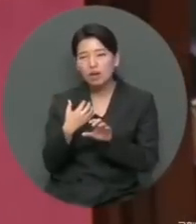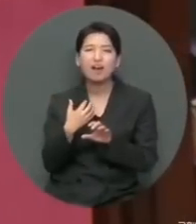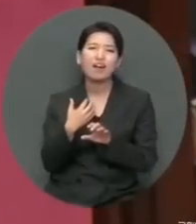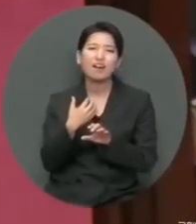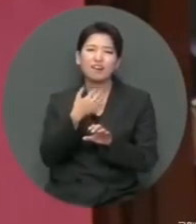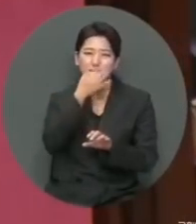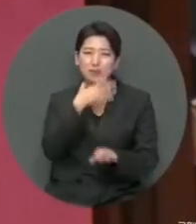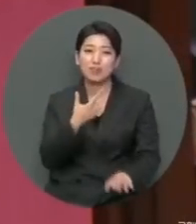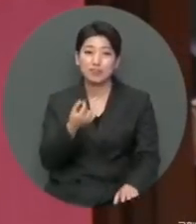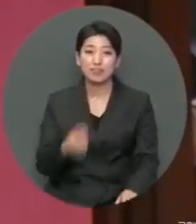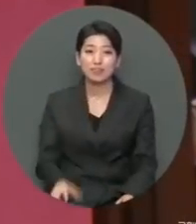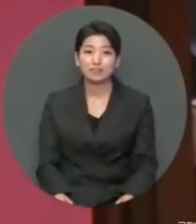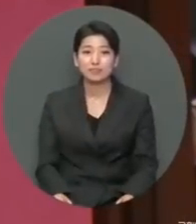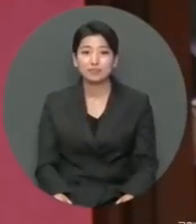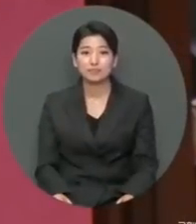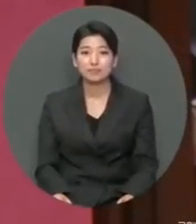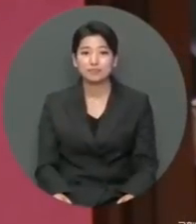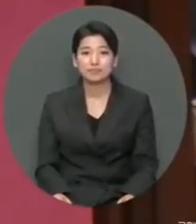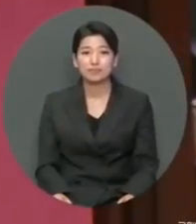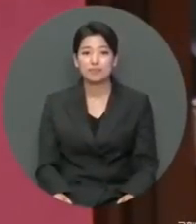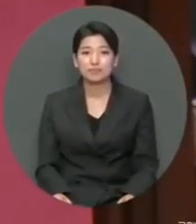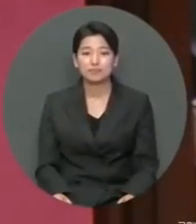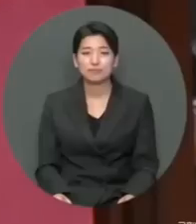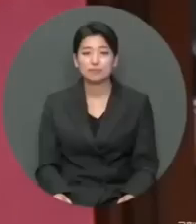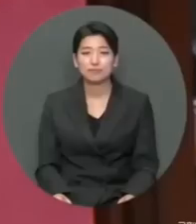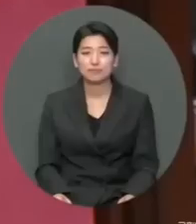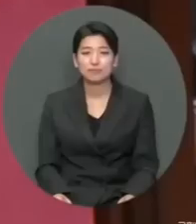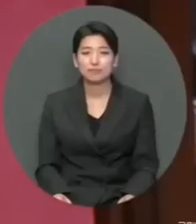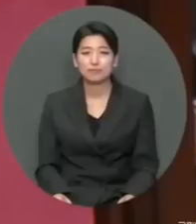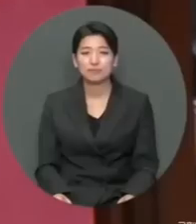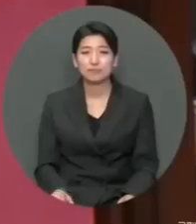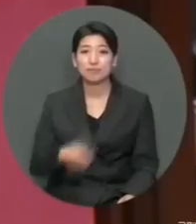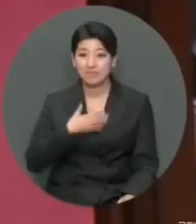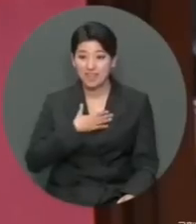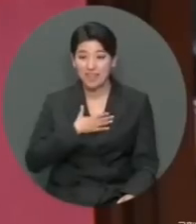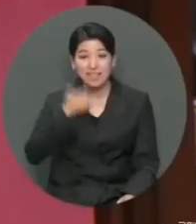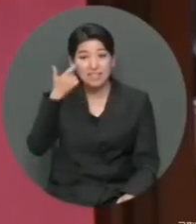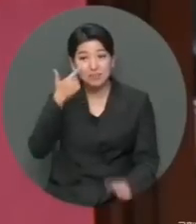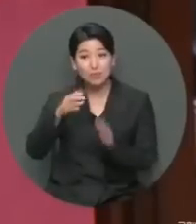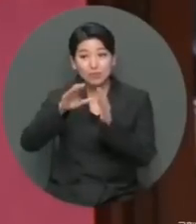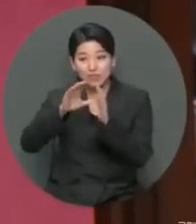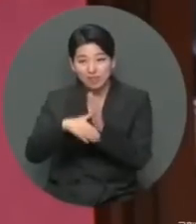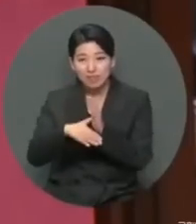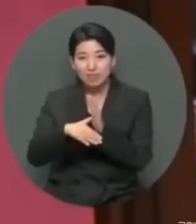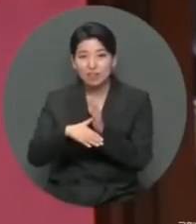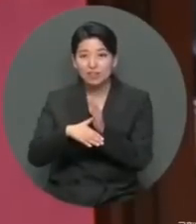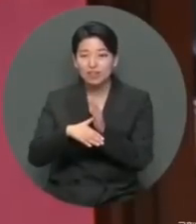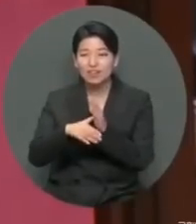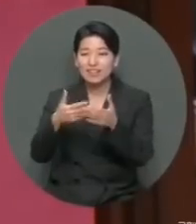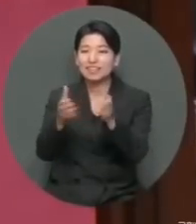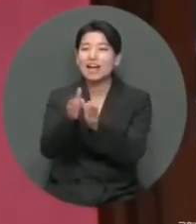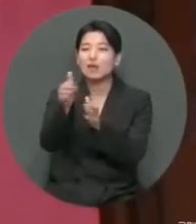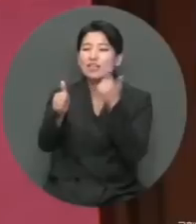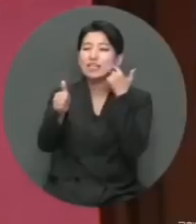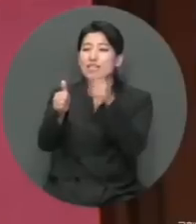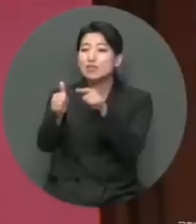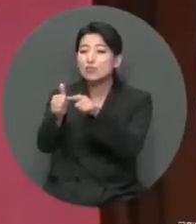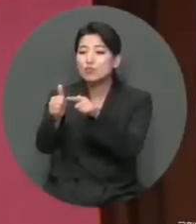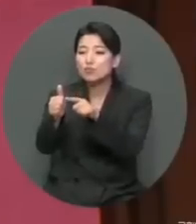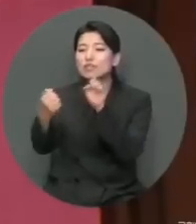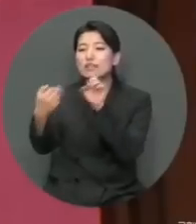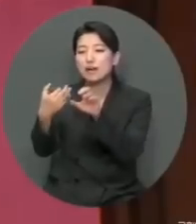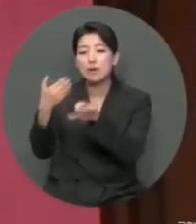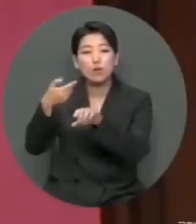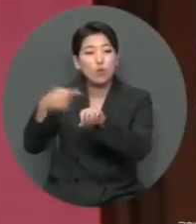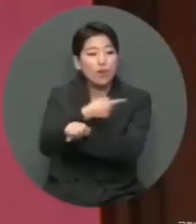있었습니다. 제 질의 시간 동안은 답변하시는 분들 제외하고는 조금 편하게 스트레칭도 좀 하시고요. 이렇게 눈을 잠깐 감고